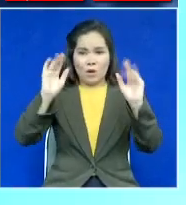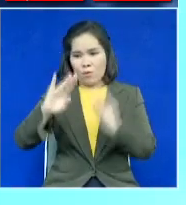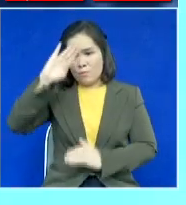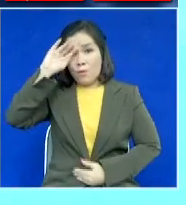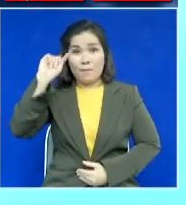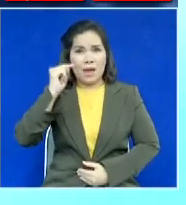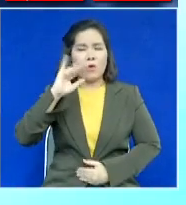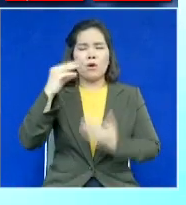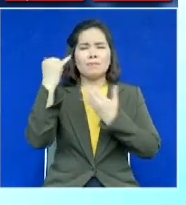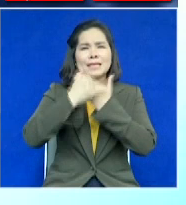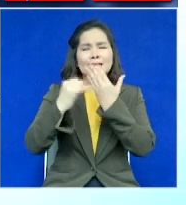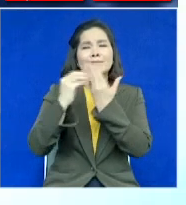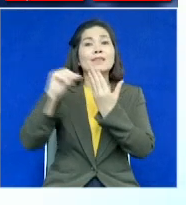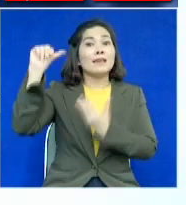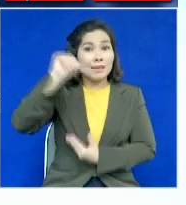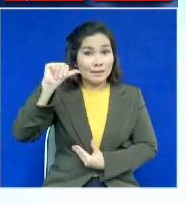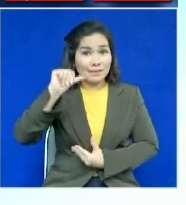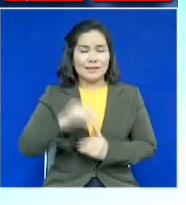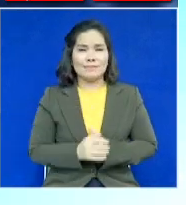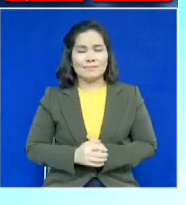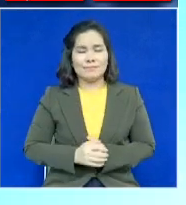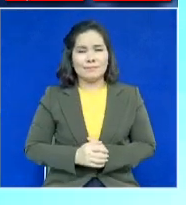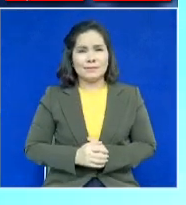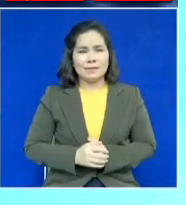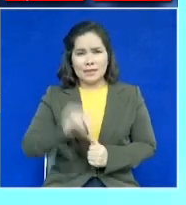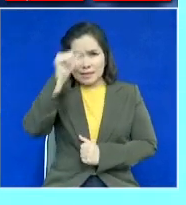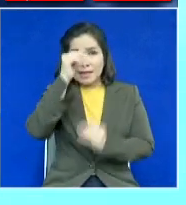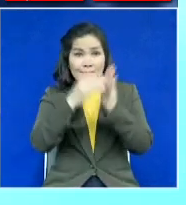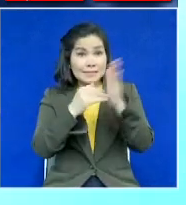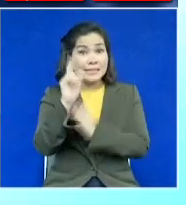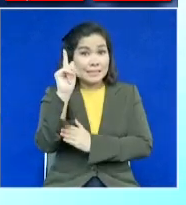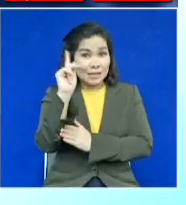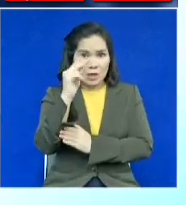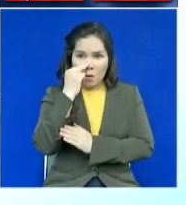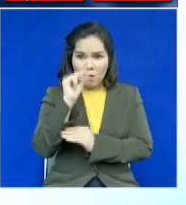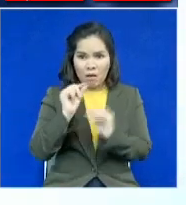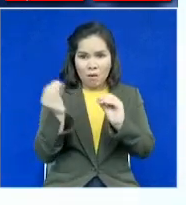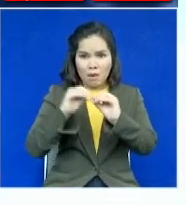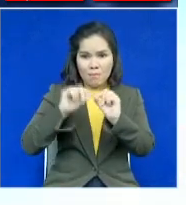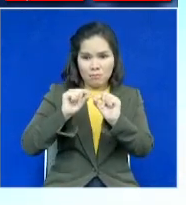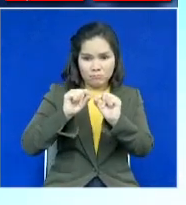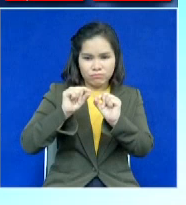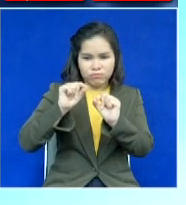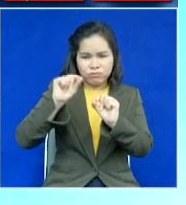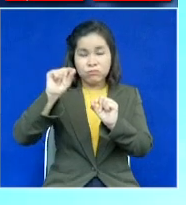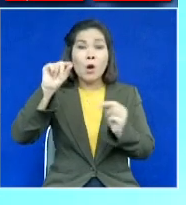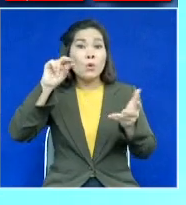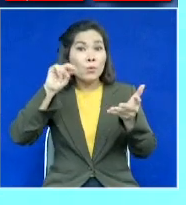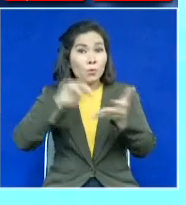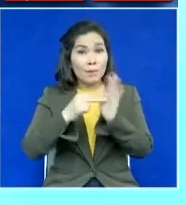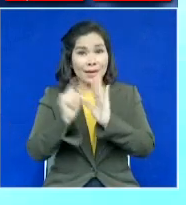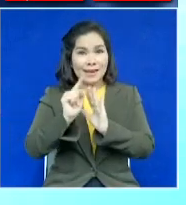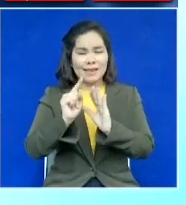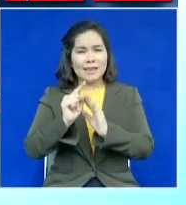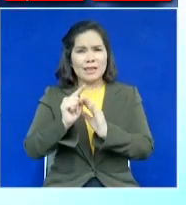ใหม่ในฝั่งเอเชียค่ะจะเห็นได้ว่าอินเดียมีกราฟสีเขียวที่ค่อนข้างชันอย่างต่อเนื่องนะคะแสดงจำนวนผู้ป่วยรายใหม่ที่ม